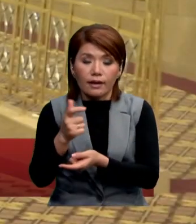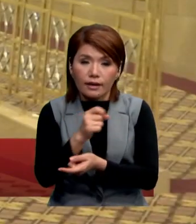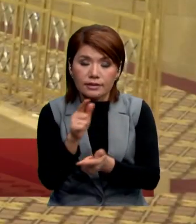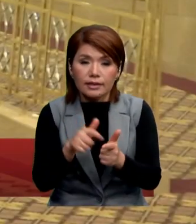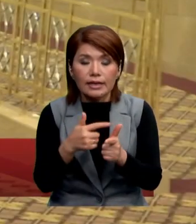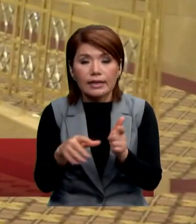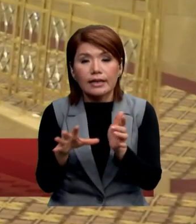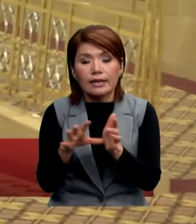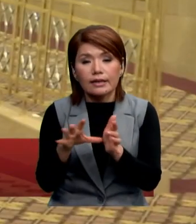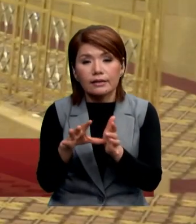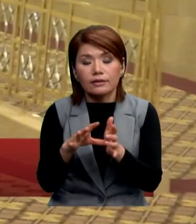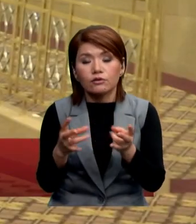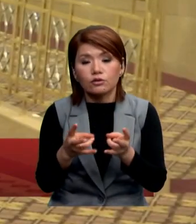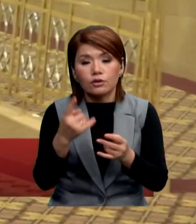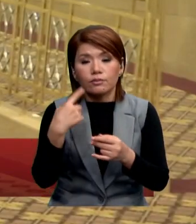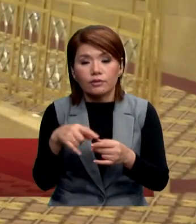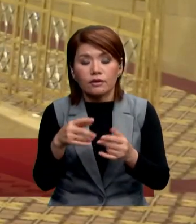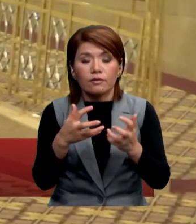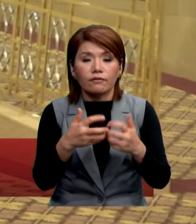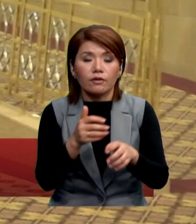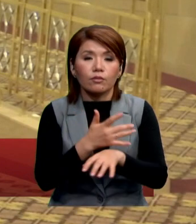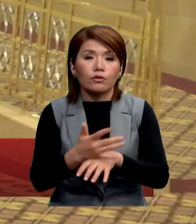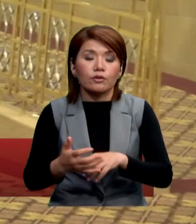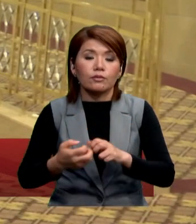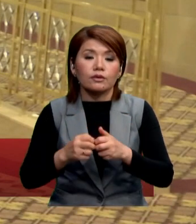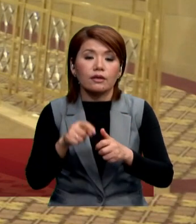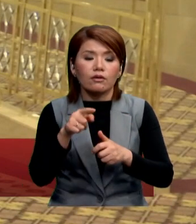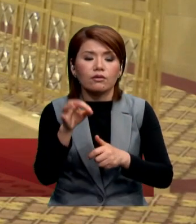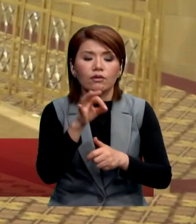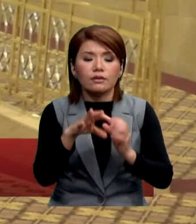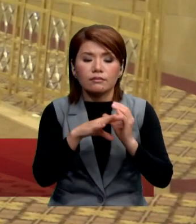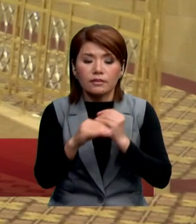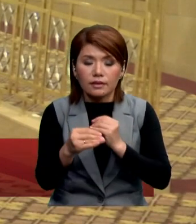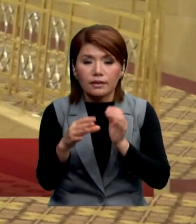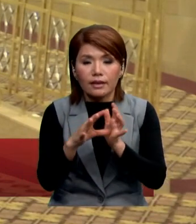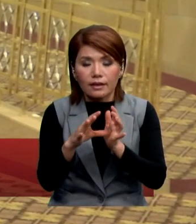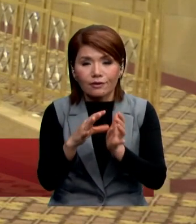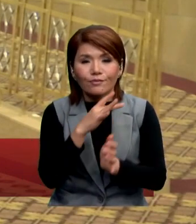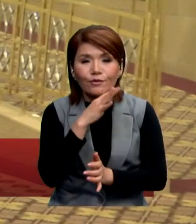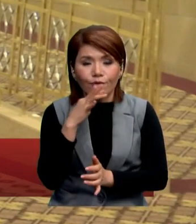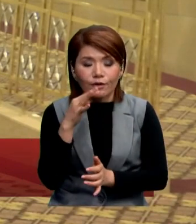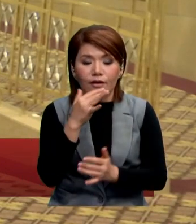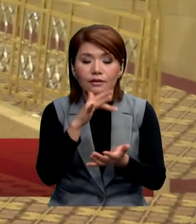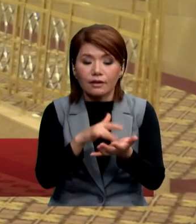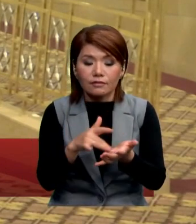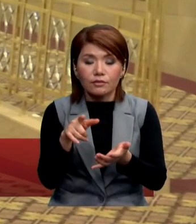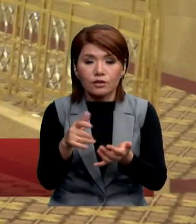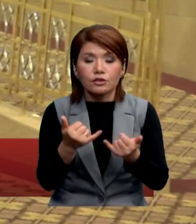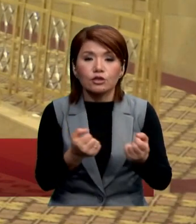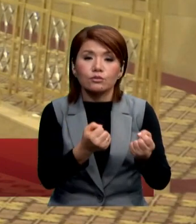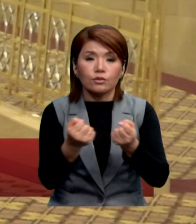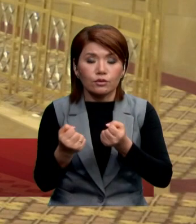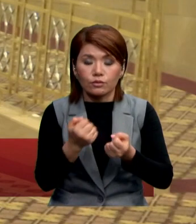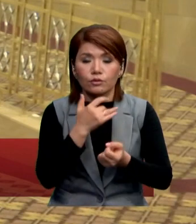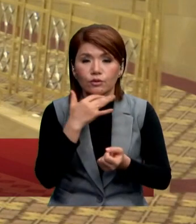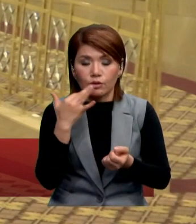электротягу, вопросы коммерческого транспорта. Потому что этого транспорта очень много, и по нашим городам его передвигается